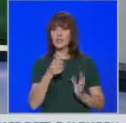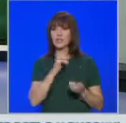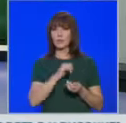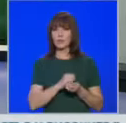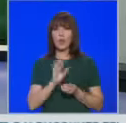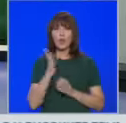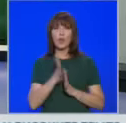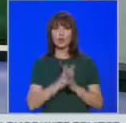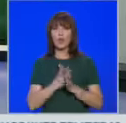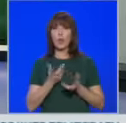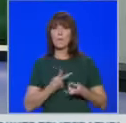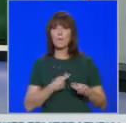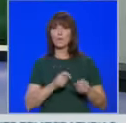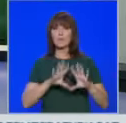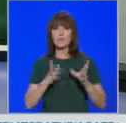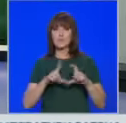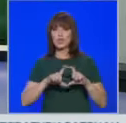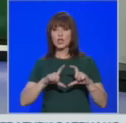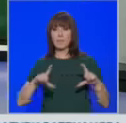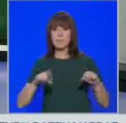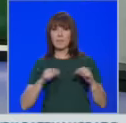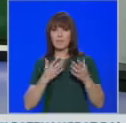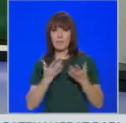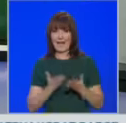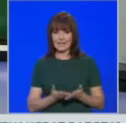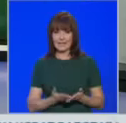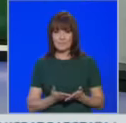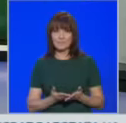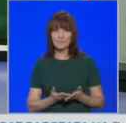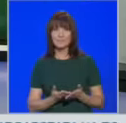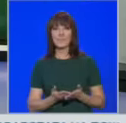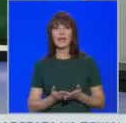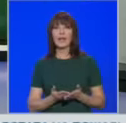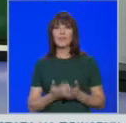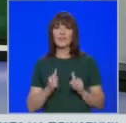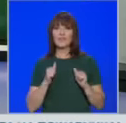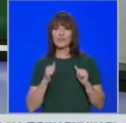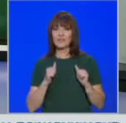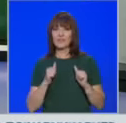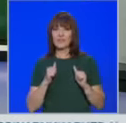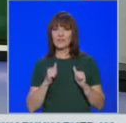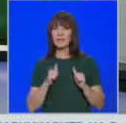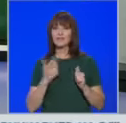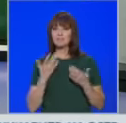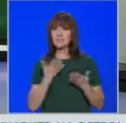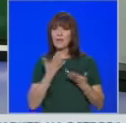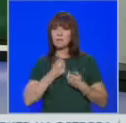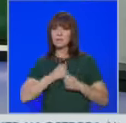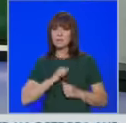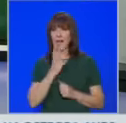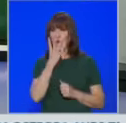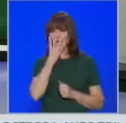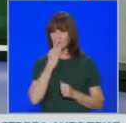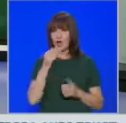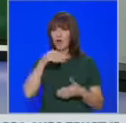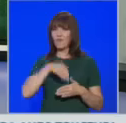Водогорец продаде всички билети за домакинството си на нидерландския Гранд Аякс от Лига Европа в четвъртък. Тимът от Разград обаче претърпя